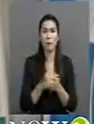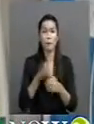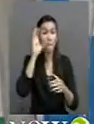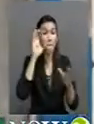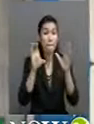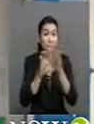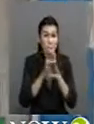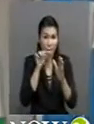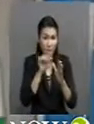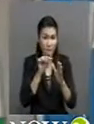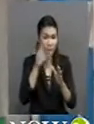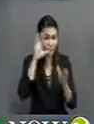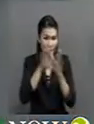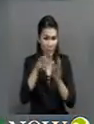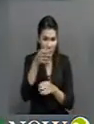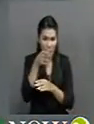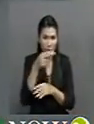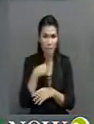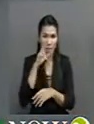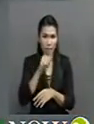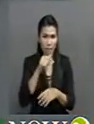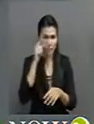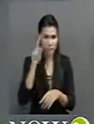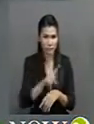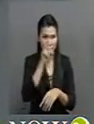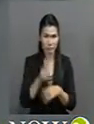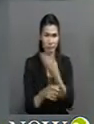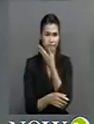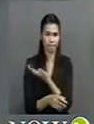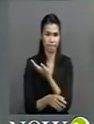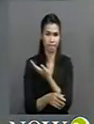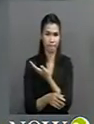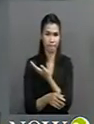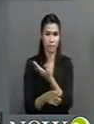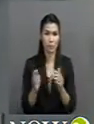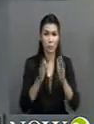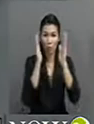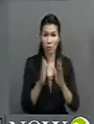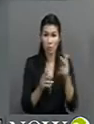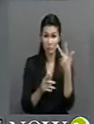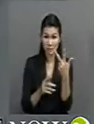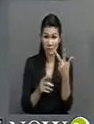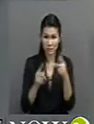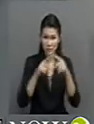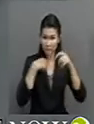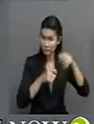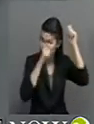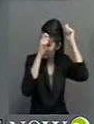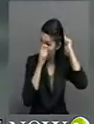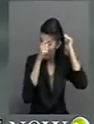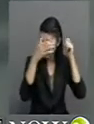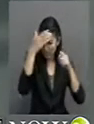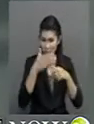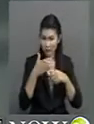ได้จากกล้องวงจรปิดเนี่ยเปิดเผยเห็นใบหน้าของผู้ต้องสงสัยค่อนข้างชัดเจนทั้ง3คนก็พยายามสวมหมวกอำพรางใบหน้